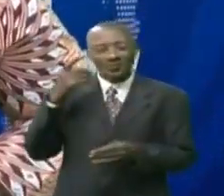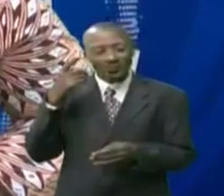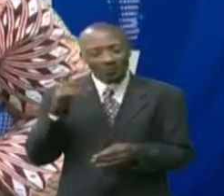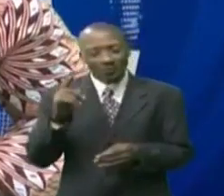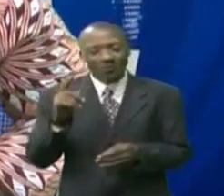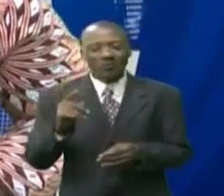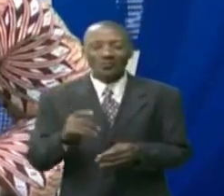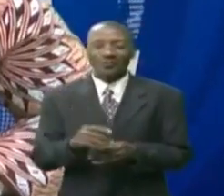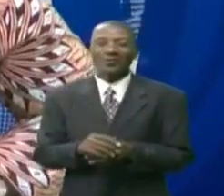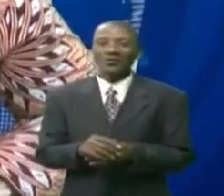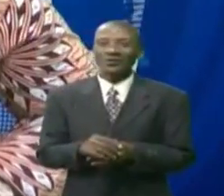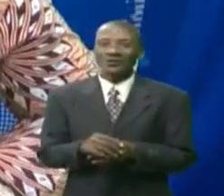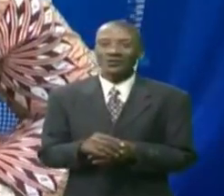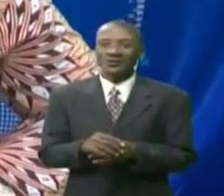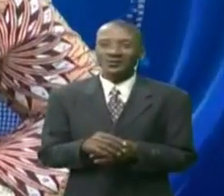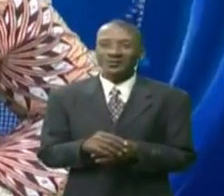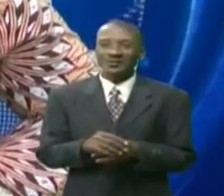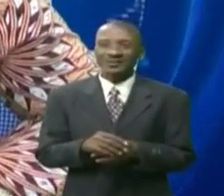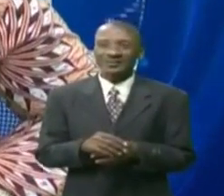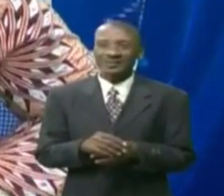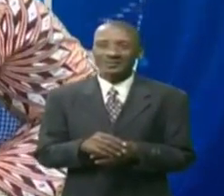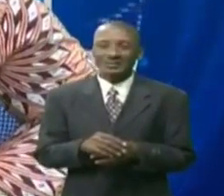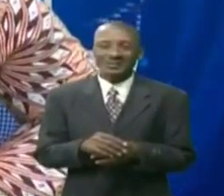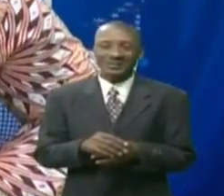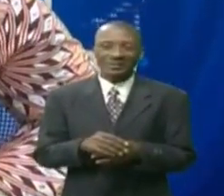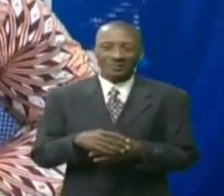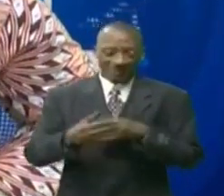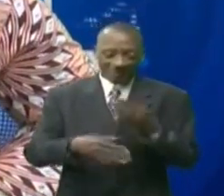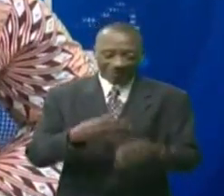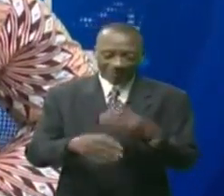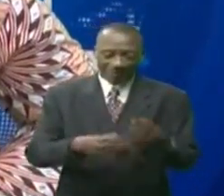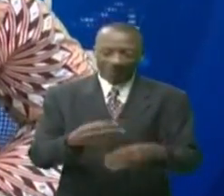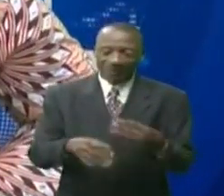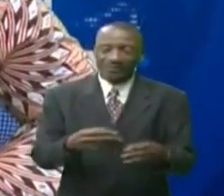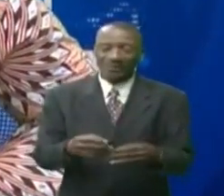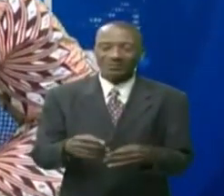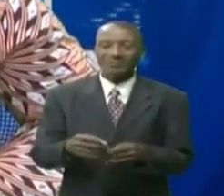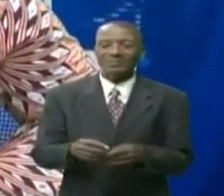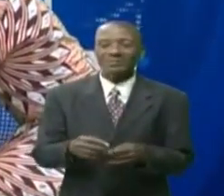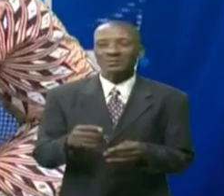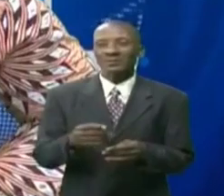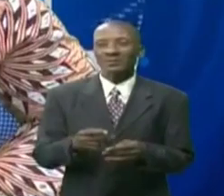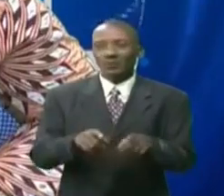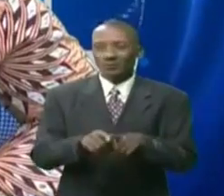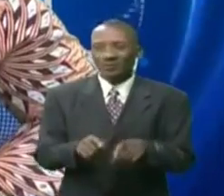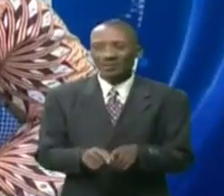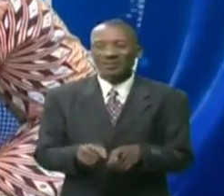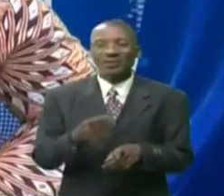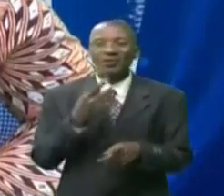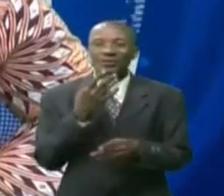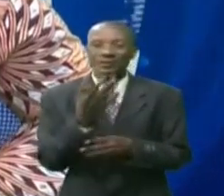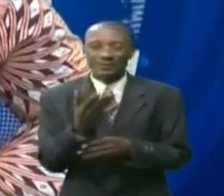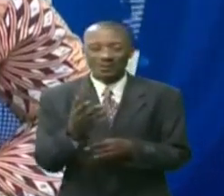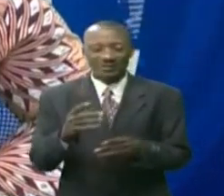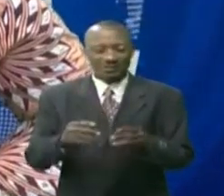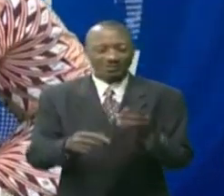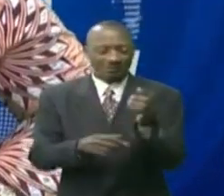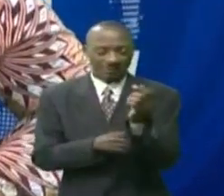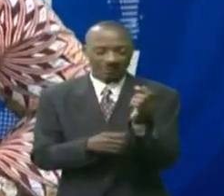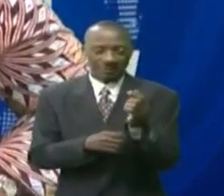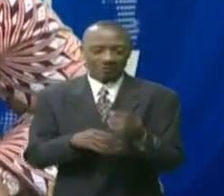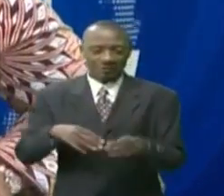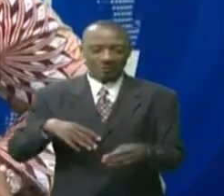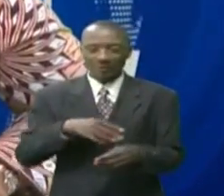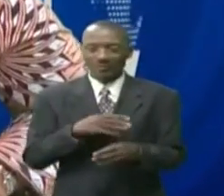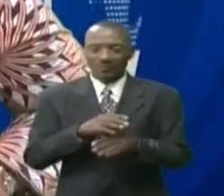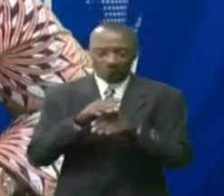samedi 7 octobre 2023 au siège de la DGRAD à partir de 9h pour retirer le certificat d'encaissement de ses droits au